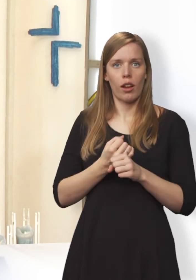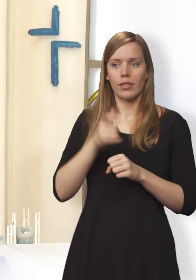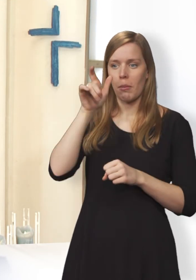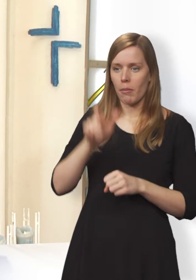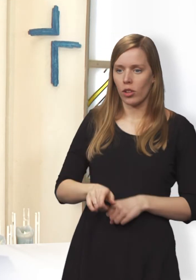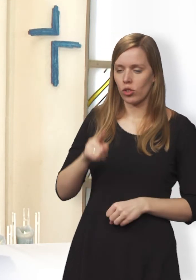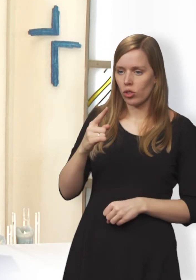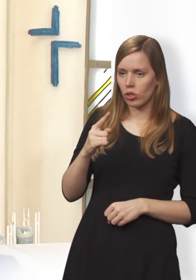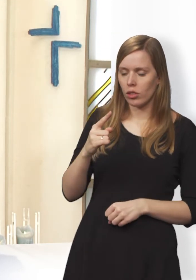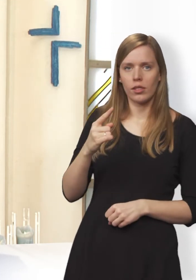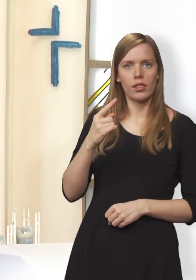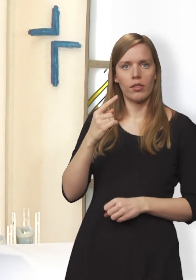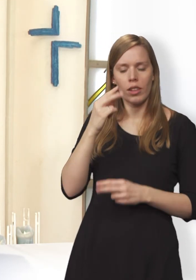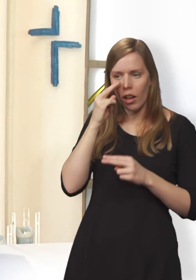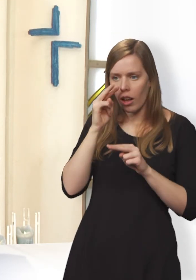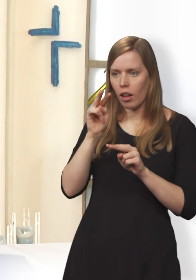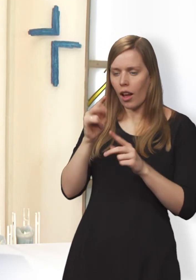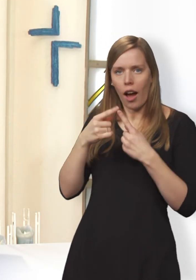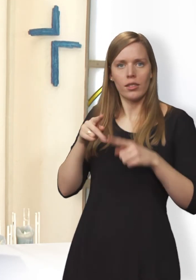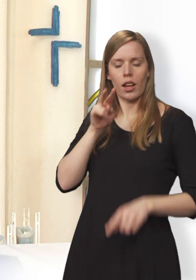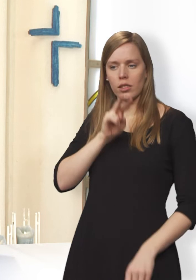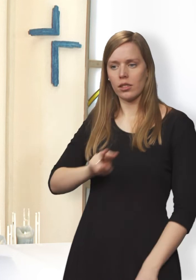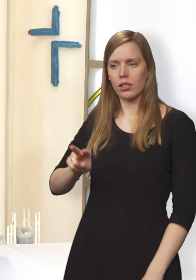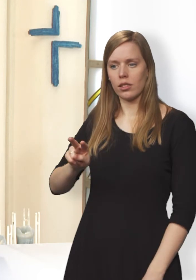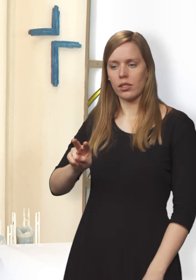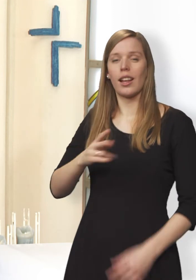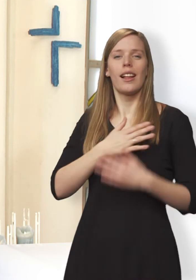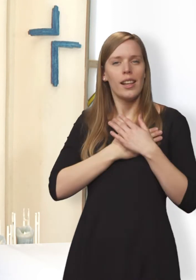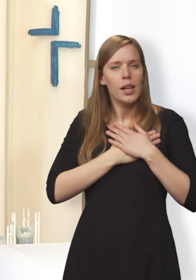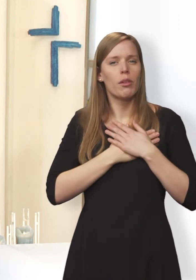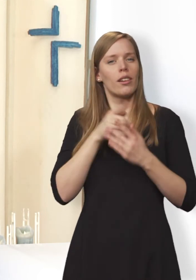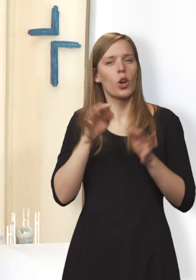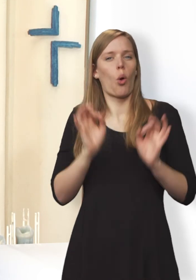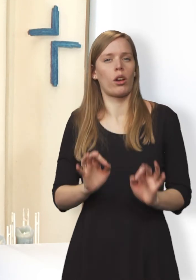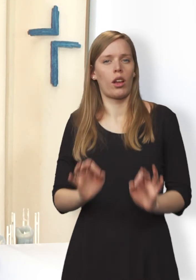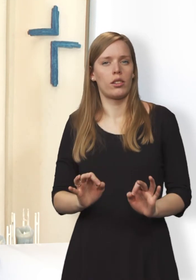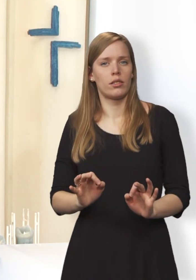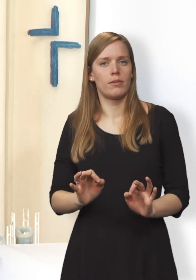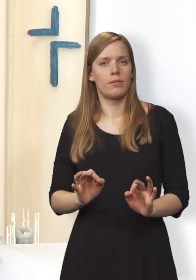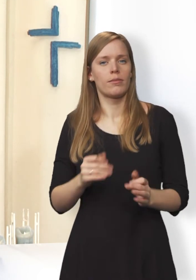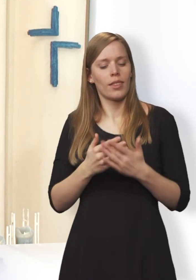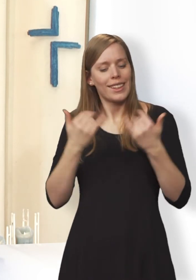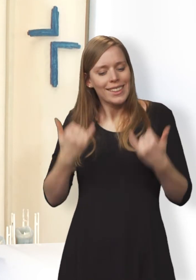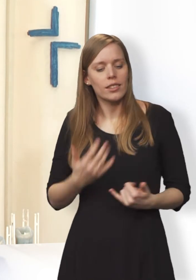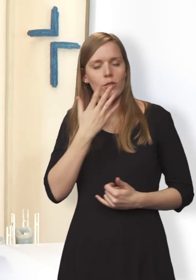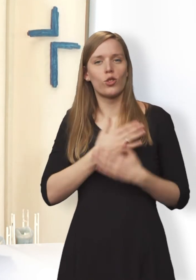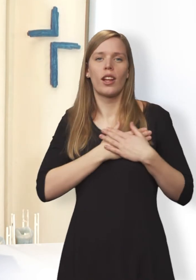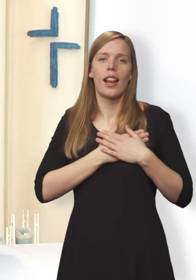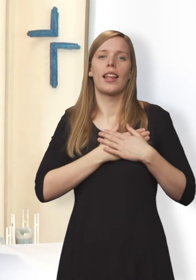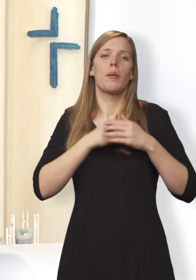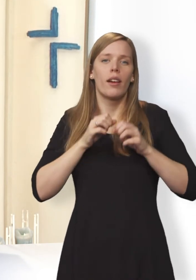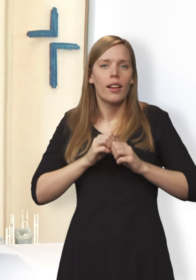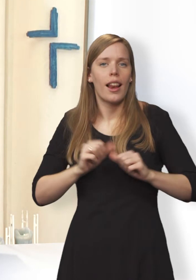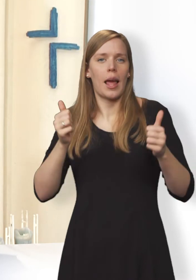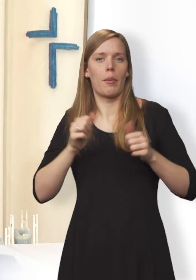die bis konkret lassen sie es uns konkret angehen und liebe leben lassen sie uns dieses